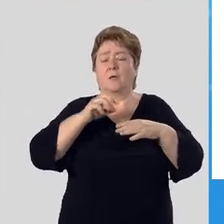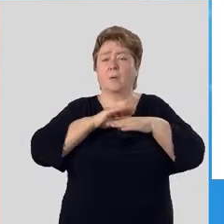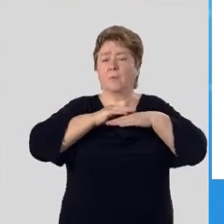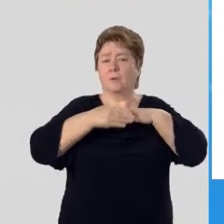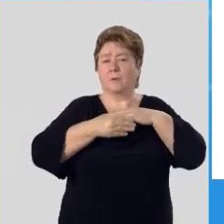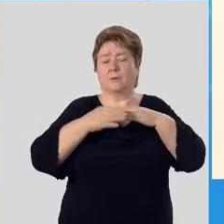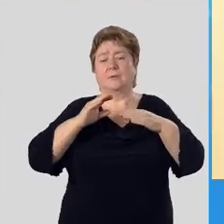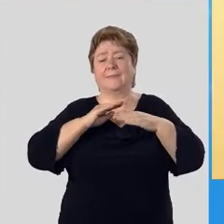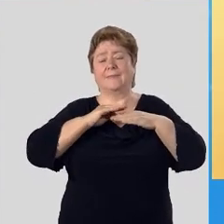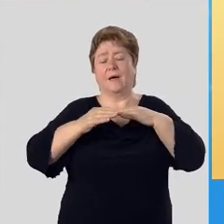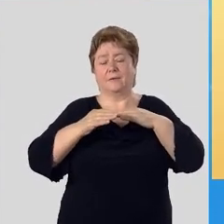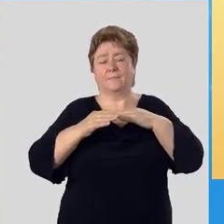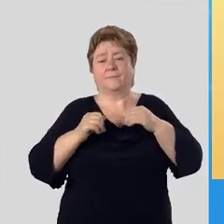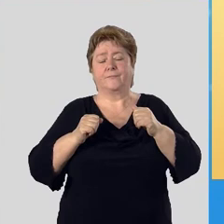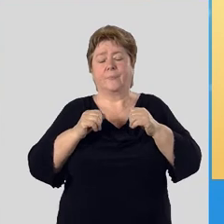эпителиальными тканями.